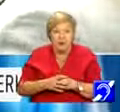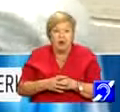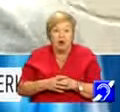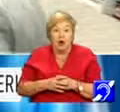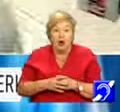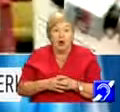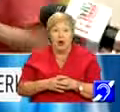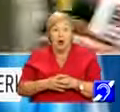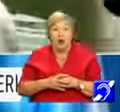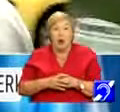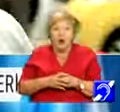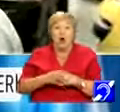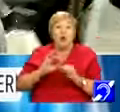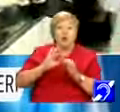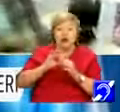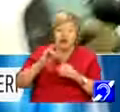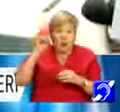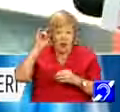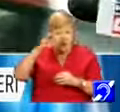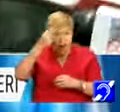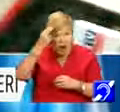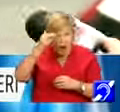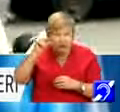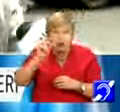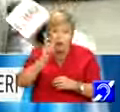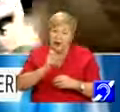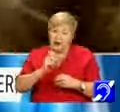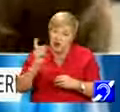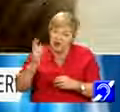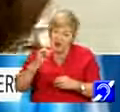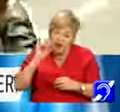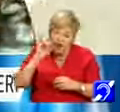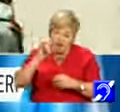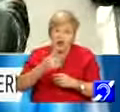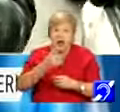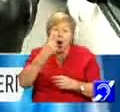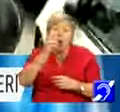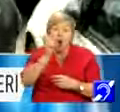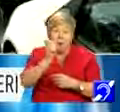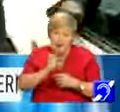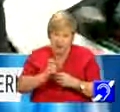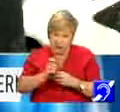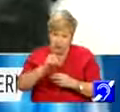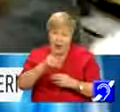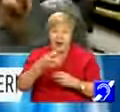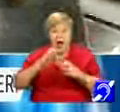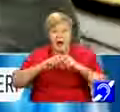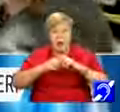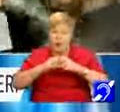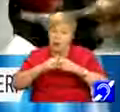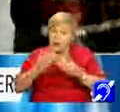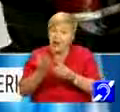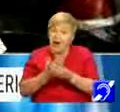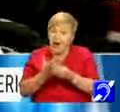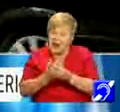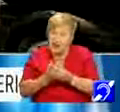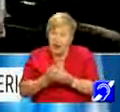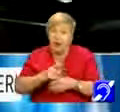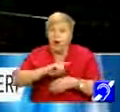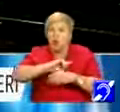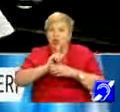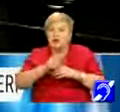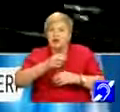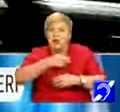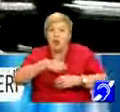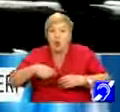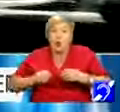Pilotul aeronavei a anunțat pasagerii că unul dintre pasageri, e vorba de Nelu Iordache, are o problemă cu actele. Imediat procurorii au